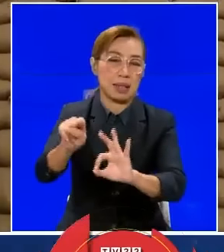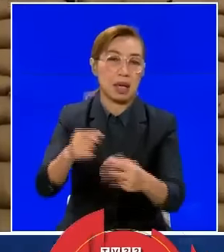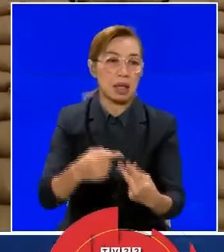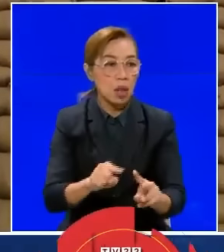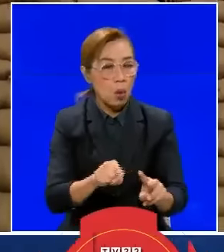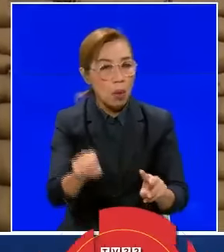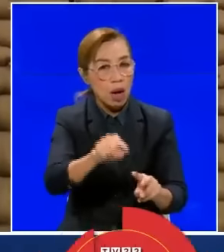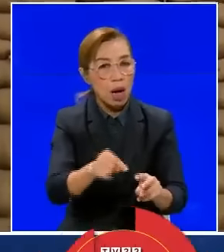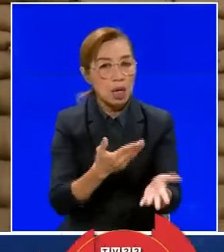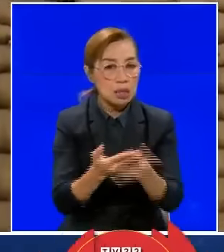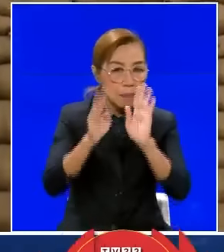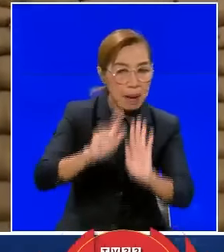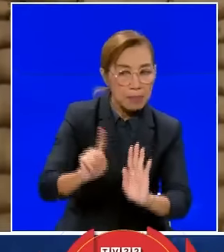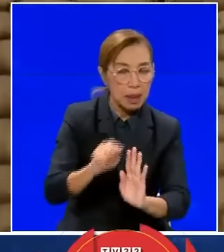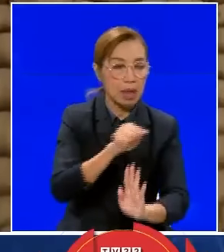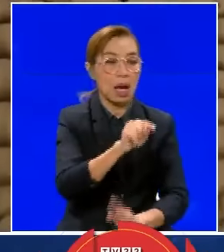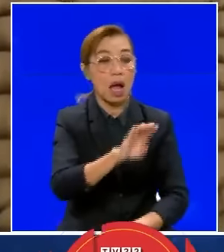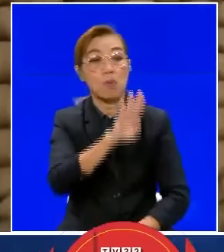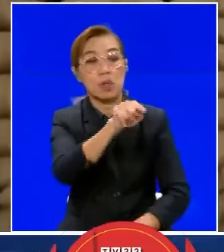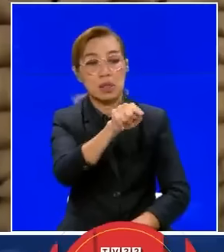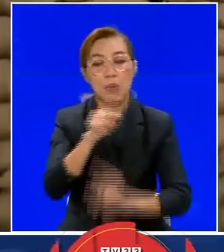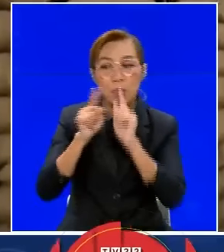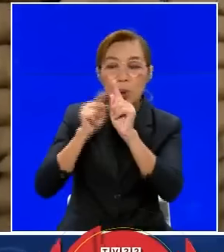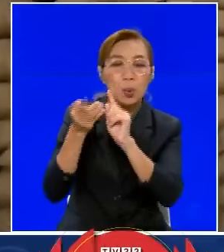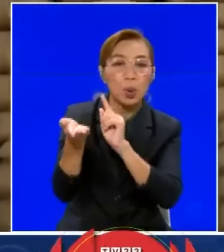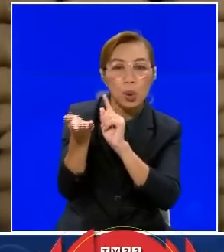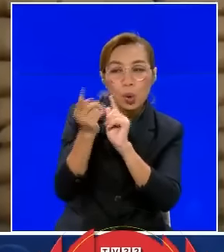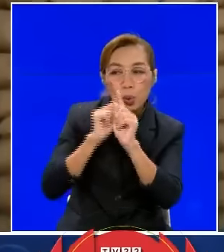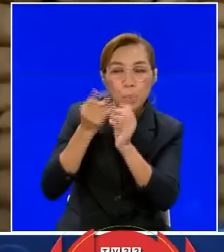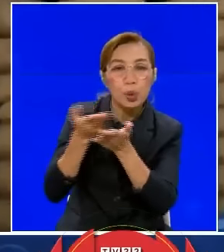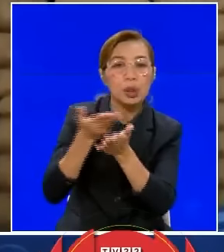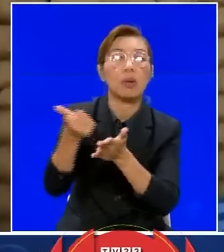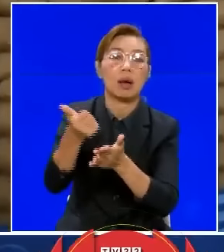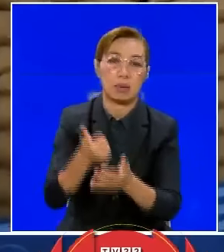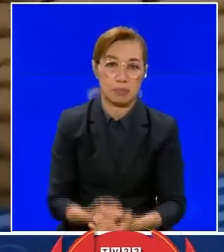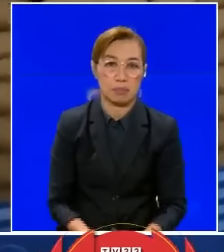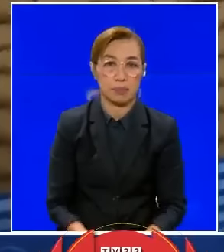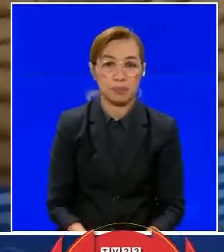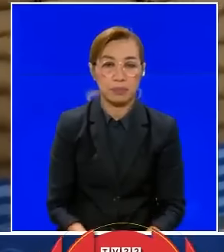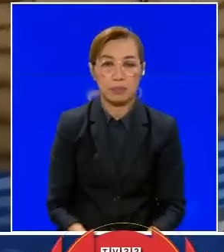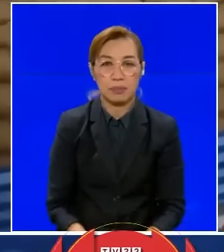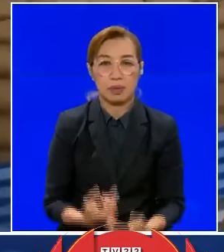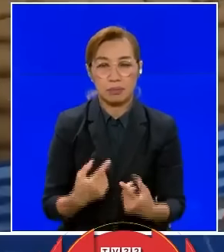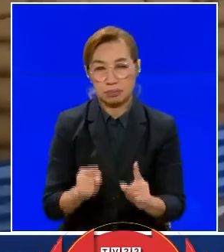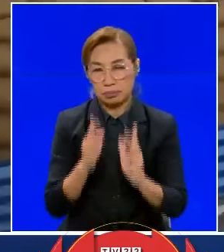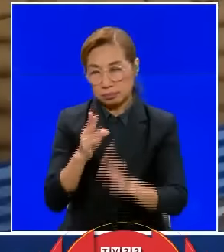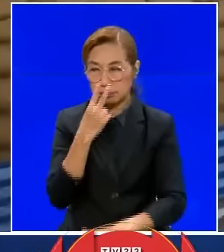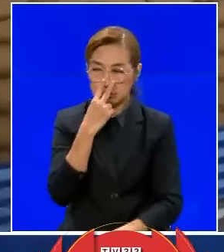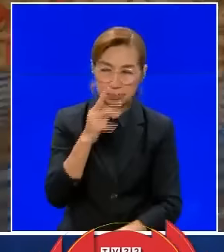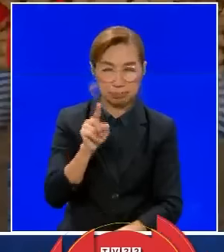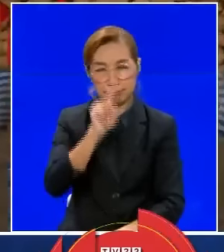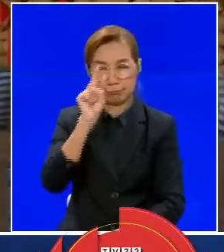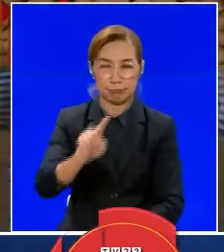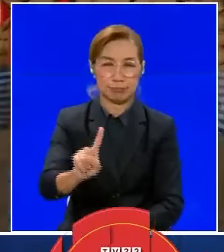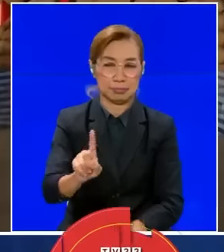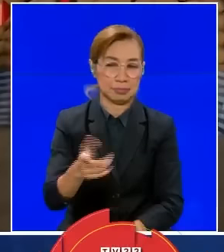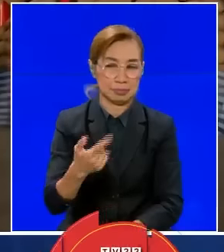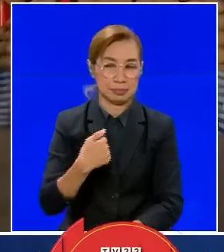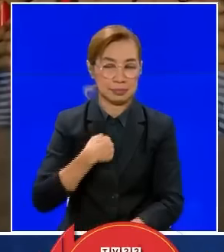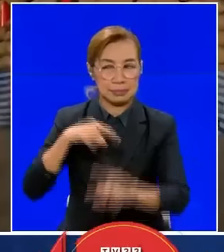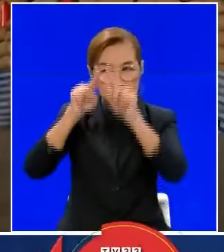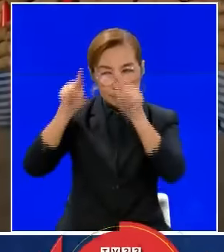ไหนอันนี้เป็นข้อต่อรองคนที่จะประมูลแล้วก็ของเอ่อผู้ที่จะถูกประมูลดีกว่านะแต่ทีเนี้ยหลายคนก็บอกว่าไม่ได้อยู่ใน